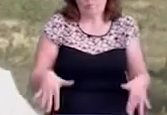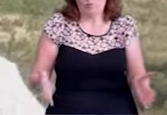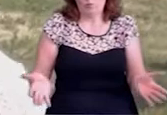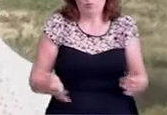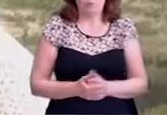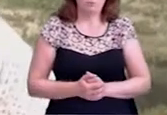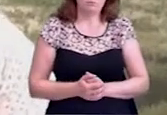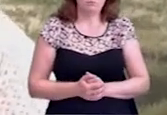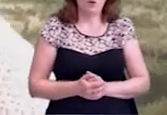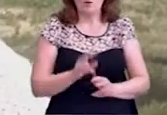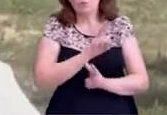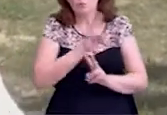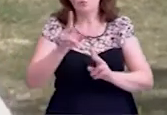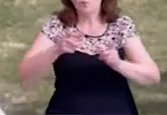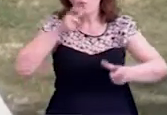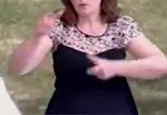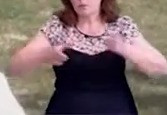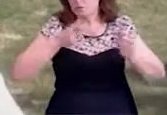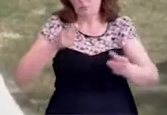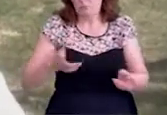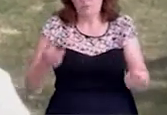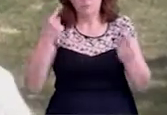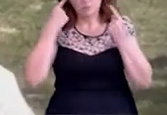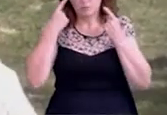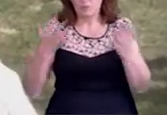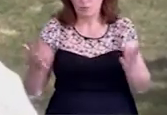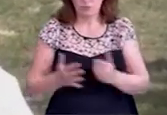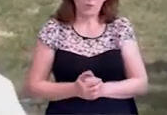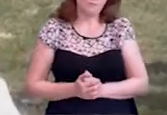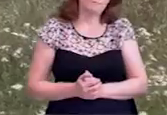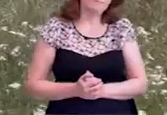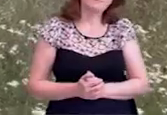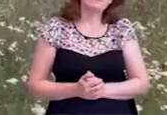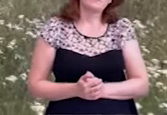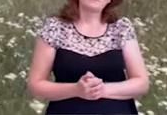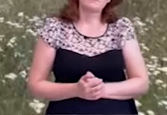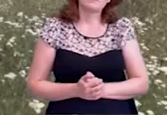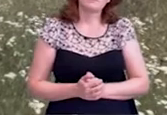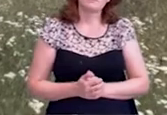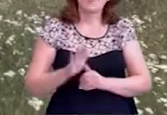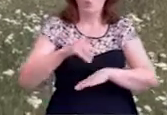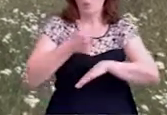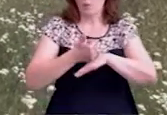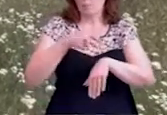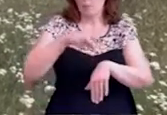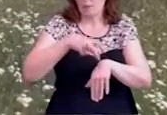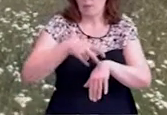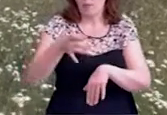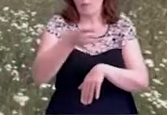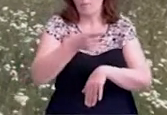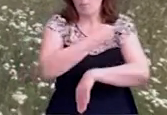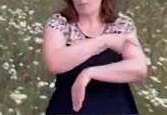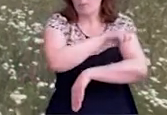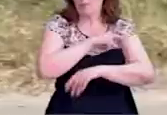Все. А щоб хтось кричав, ні. Не слышала. Головна лікарка районної